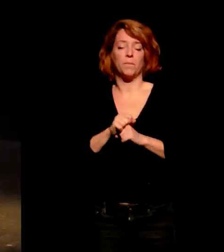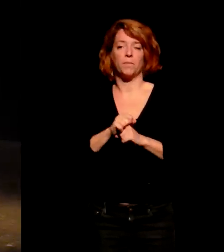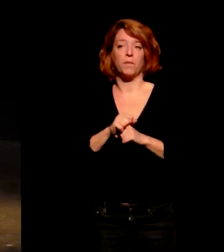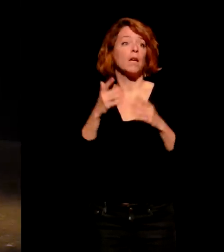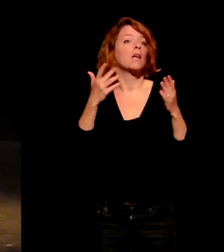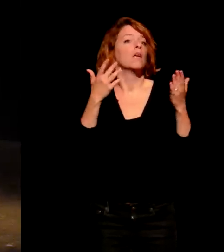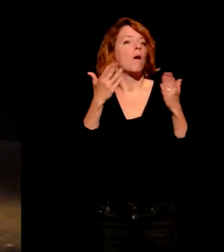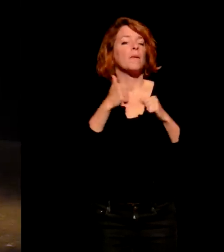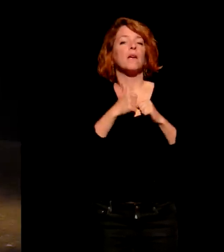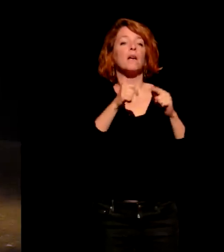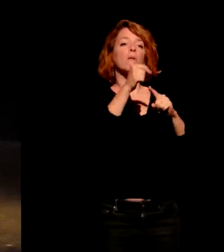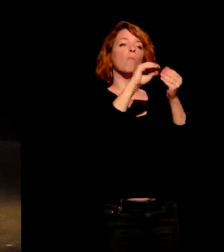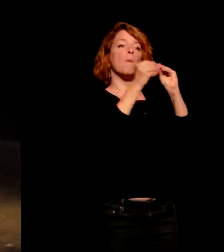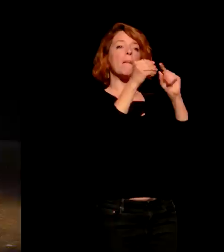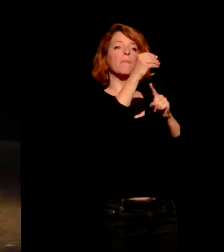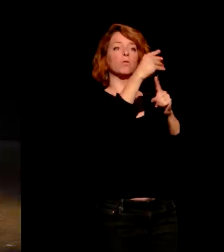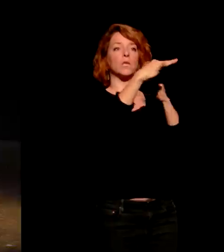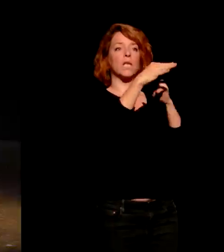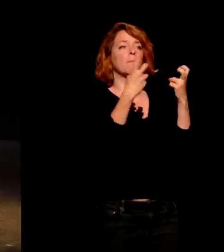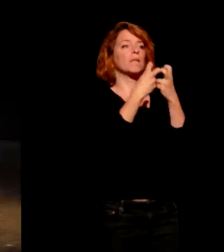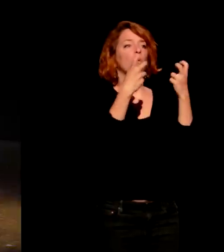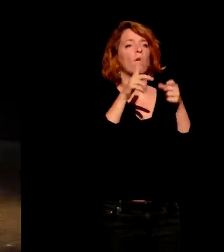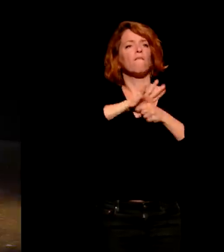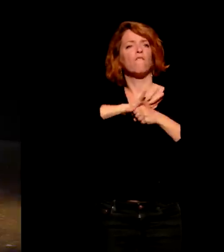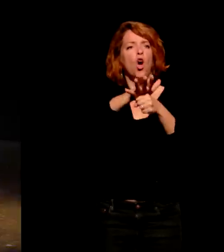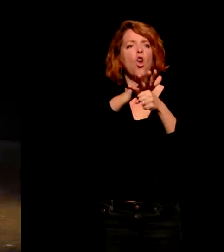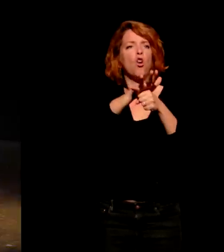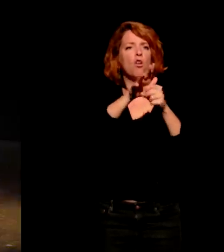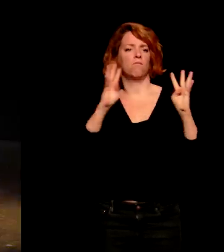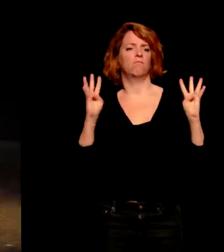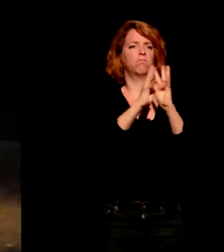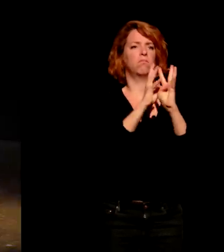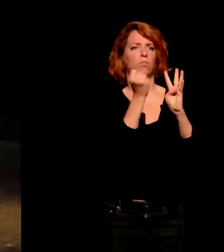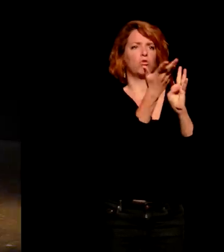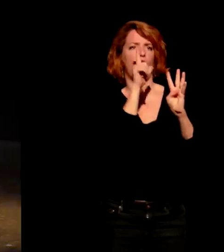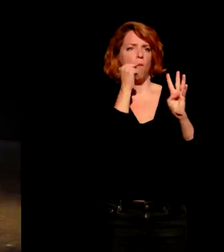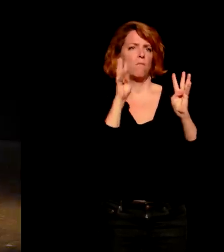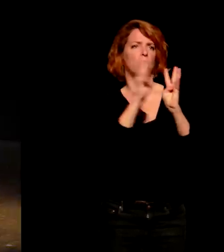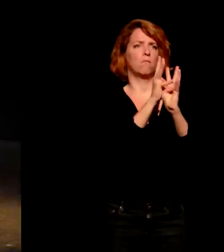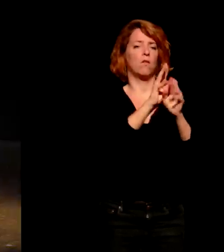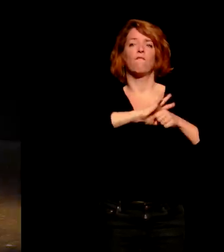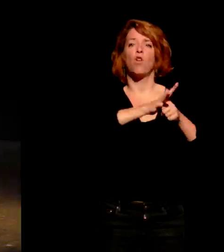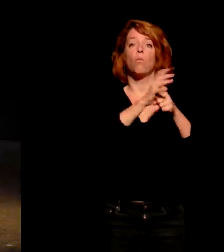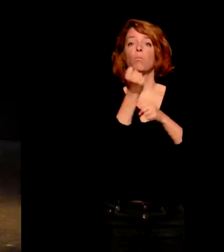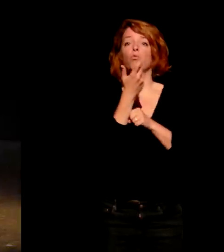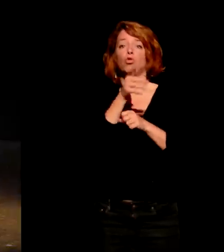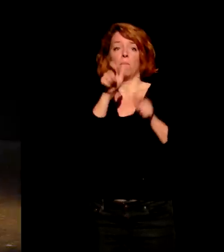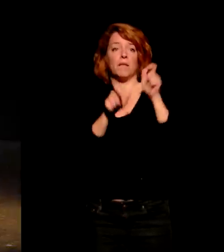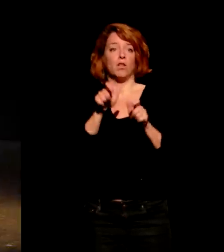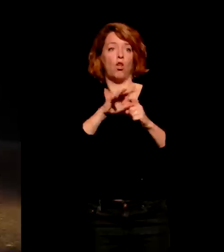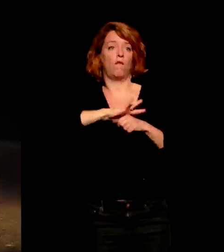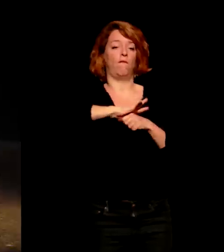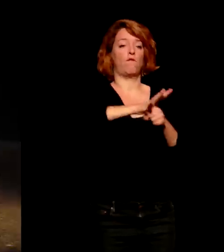partout dans notre société. L'exemple le plus fort, c'est le viol en réunion, ou le viol en général d'ailleurs, mais rien que le viol en réunion, le fait que plusieurs personnes violent